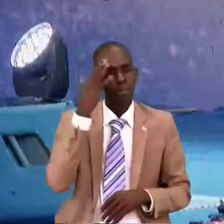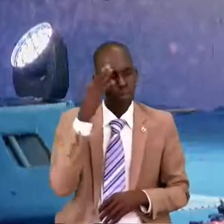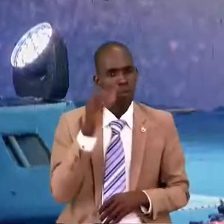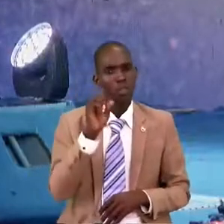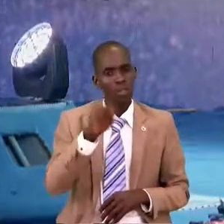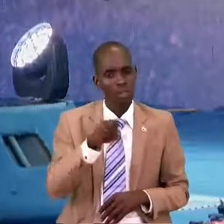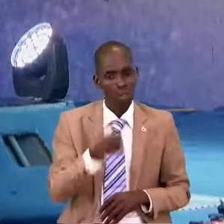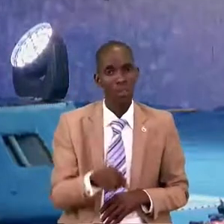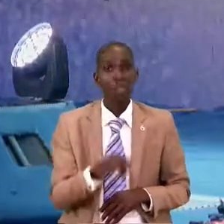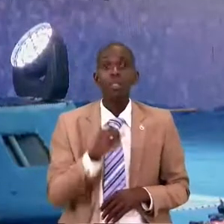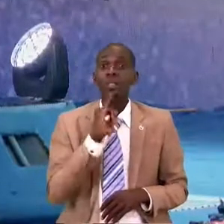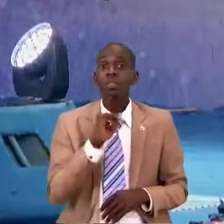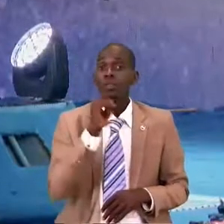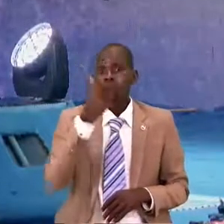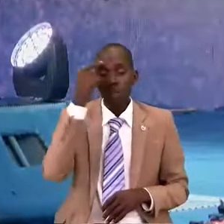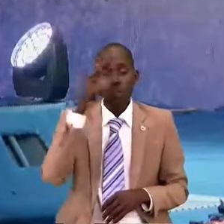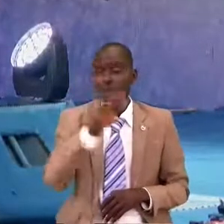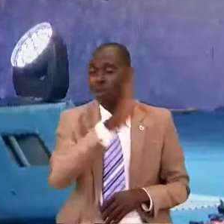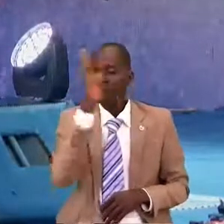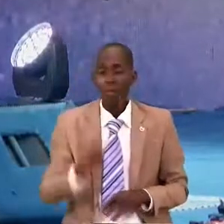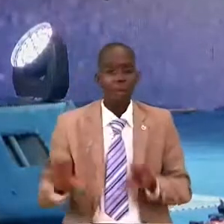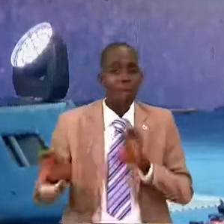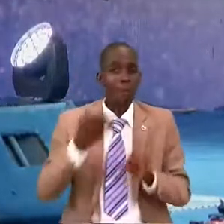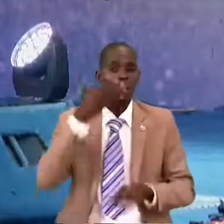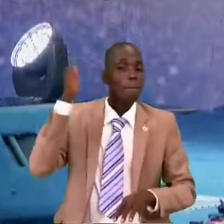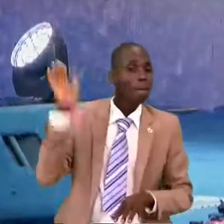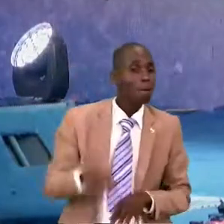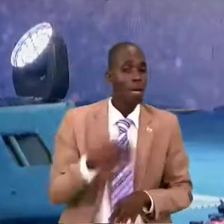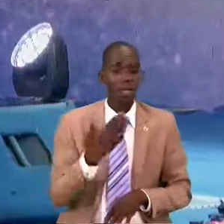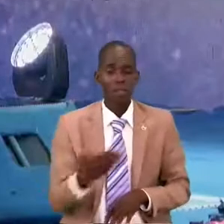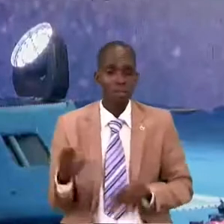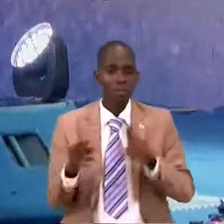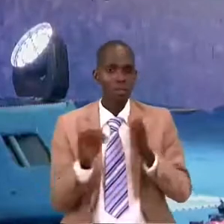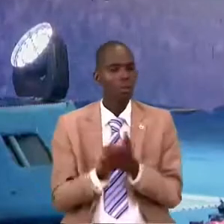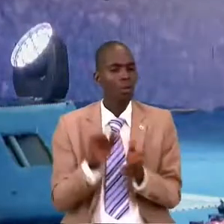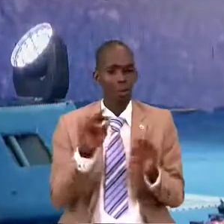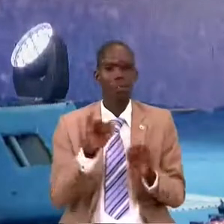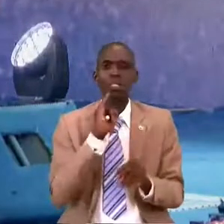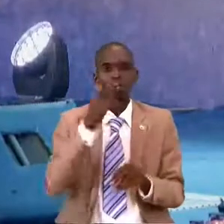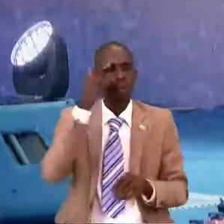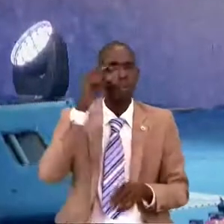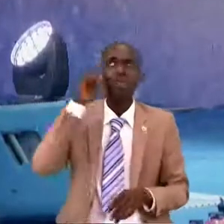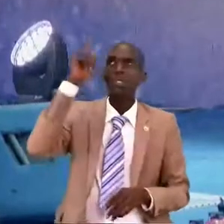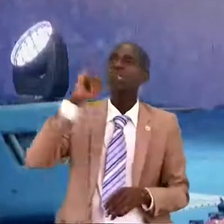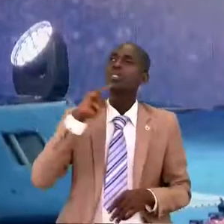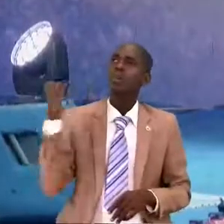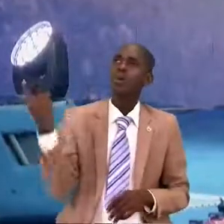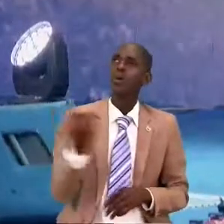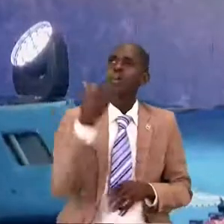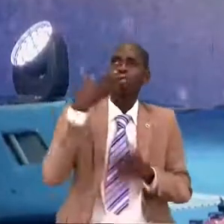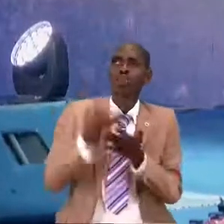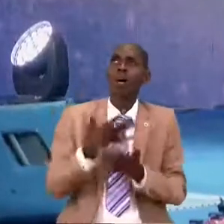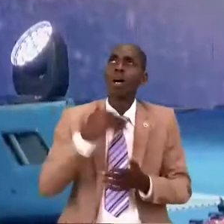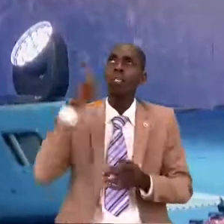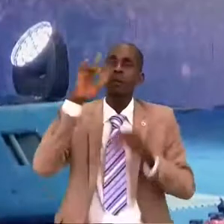Dieu. C'est parce que sa miséricorde durera toujours. C'est à cause de la miséricorde, de la compassion de